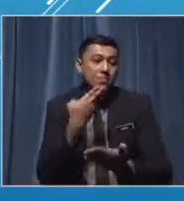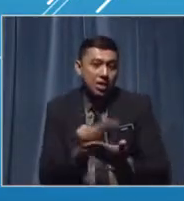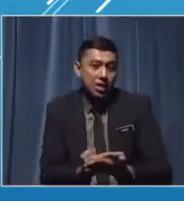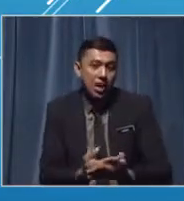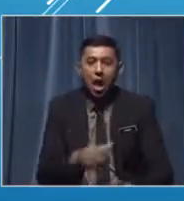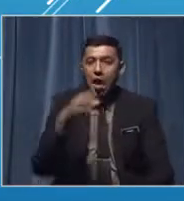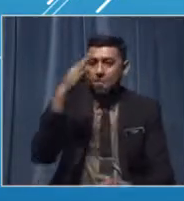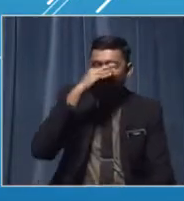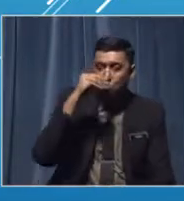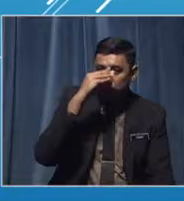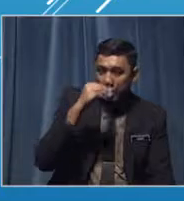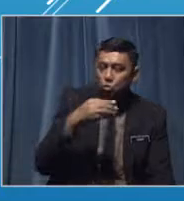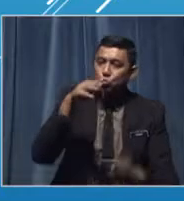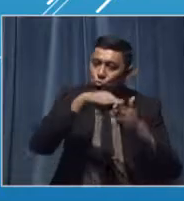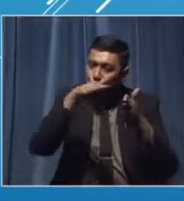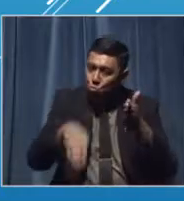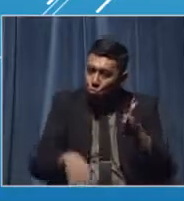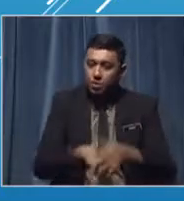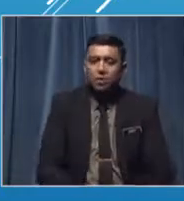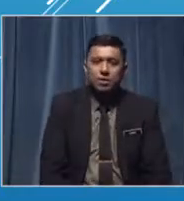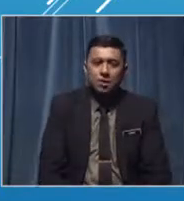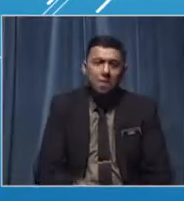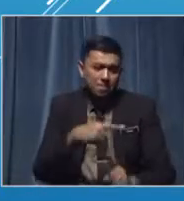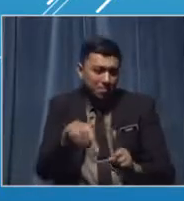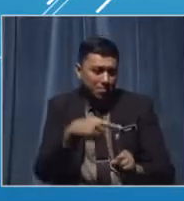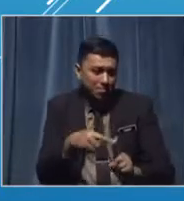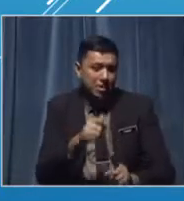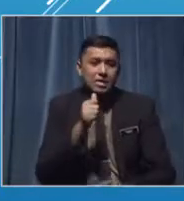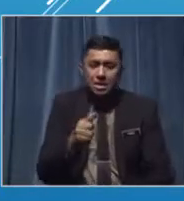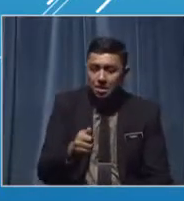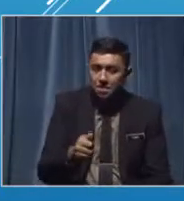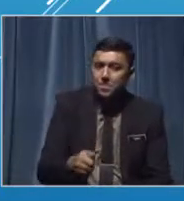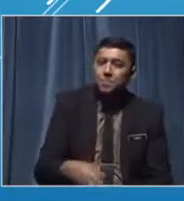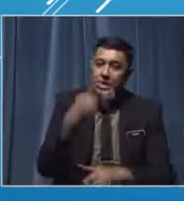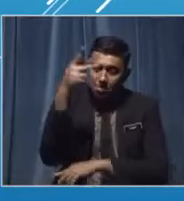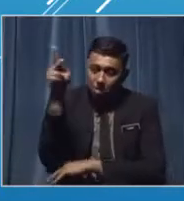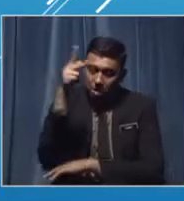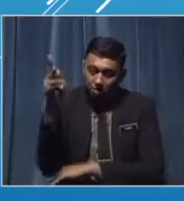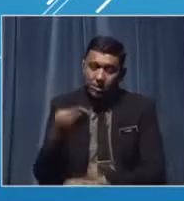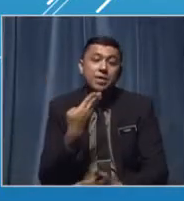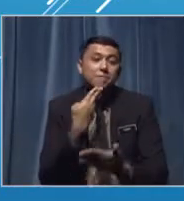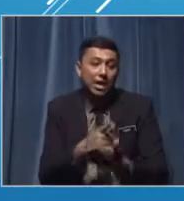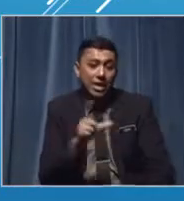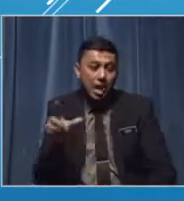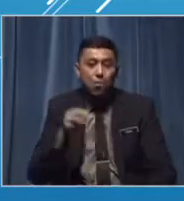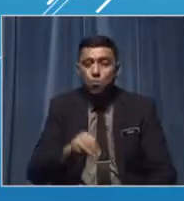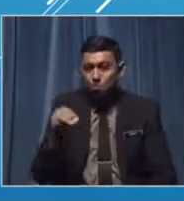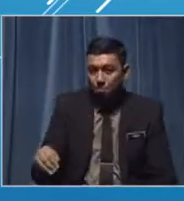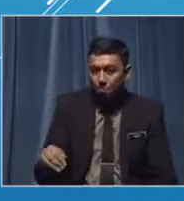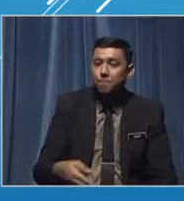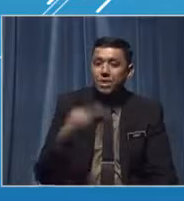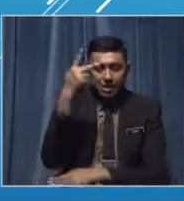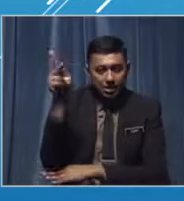Union Jack diturunkan. Dan bilakah ia mula berkibar? Baiklah murid-murid, ia